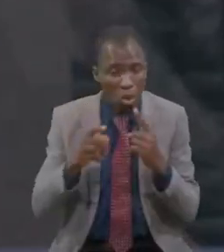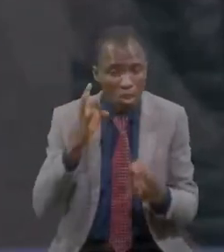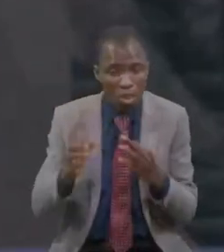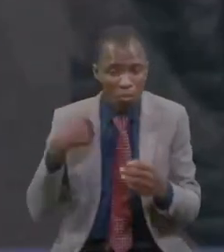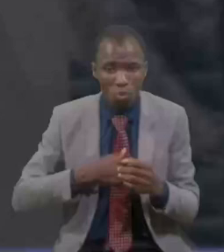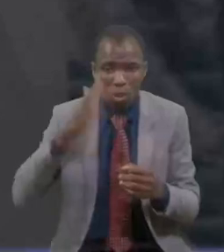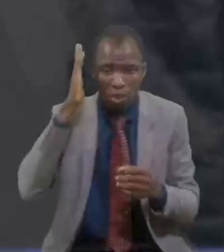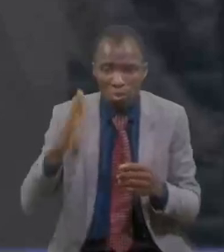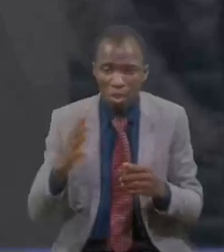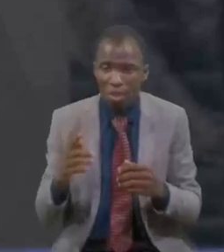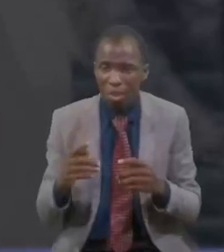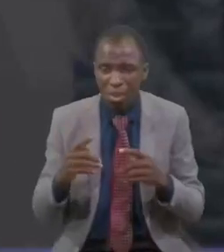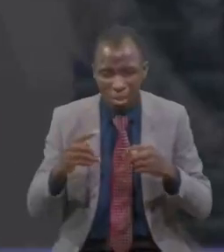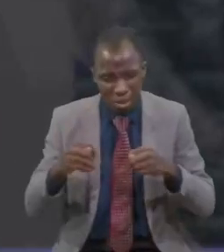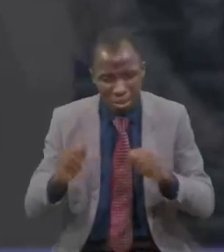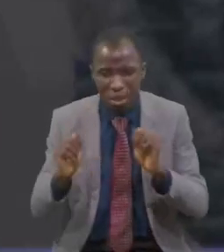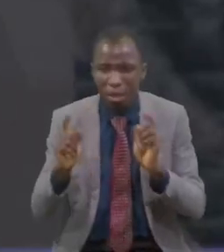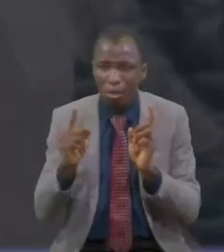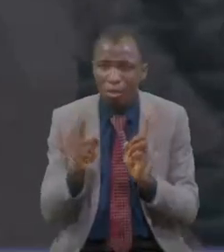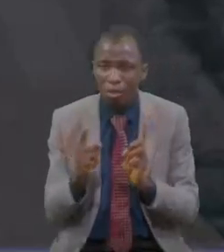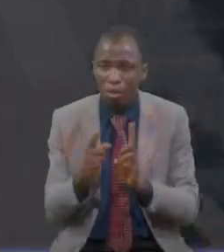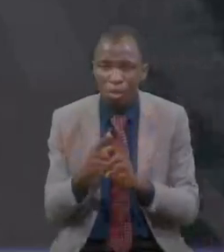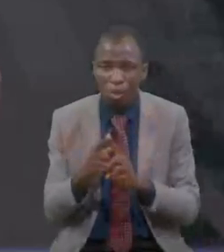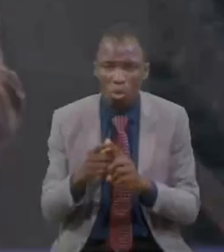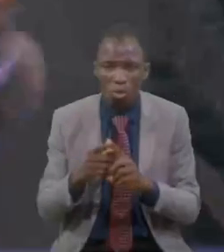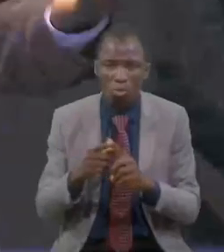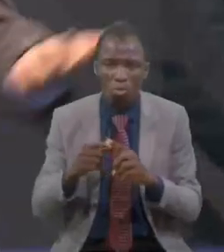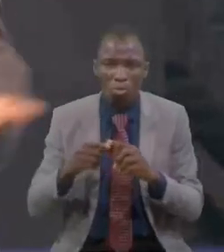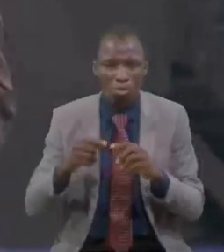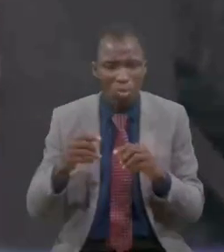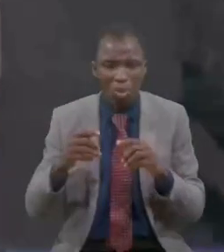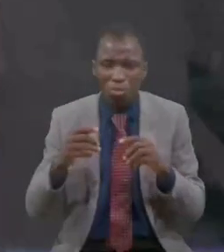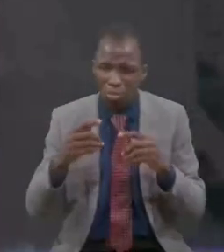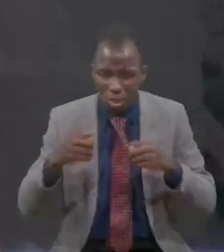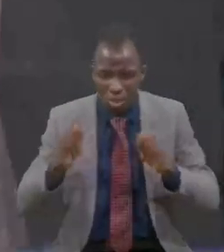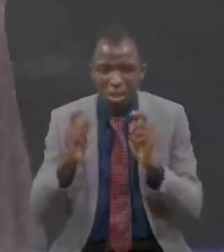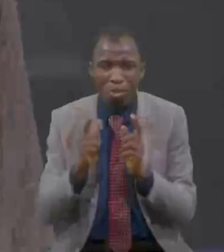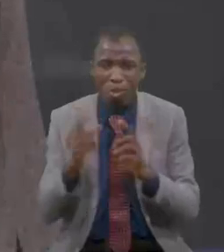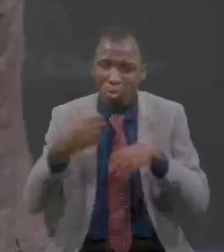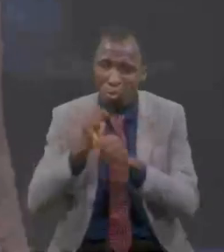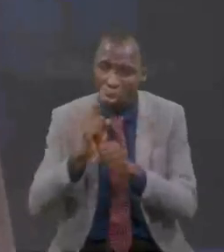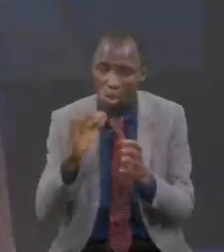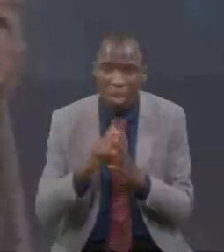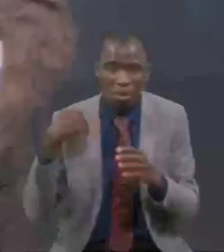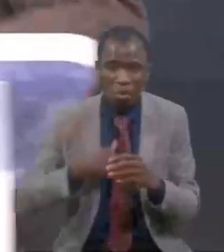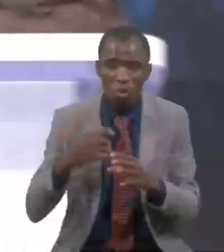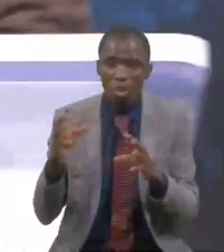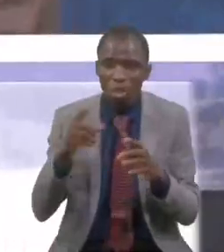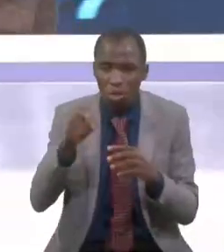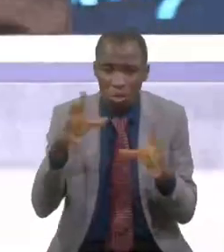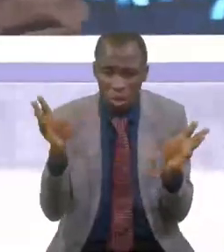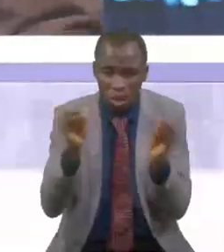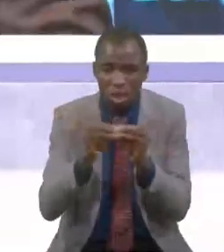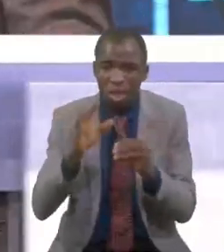que si vous voulez si vous voulez au MO prolonger votre vie jusqu'à 6 mois on doit appeler